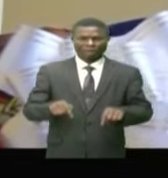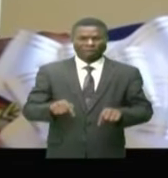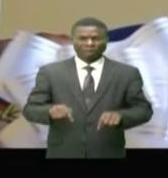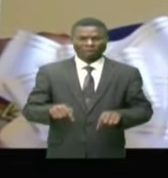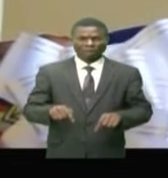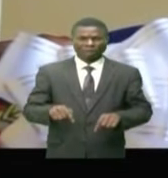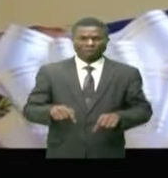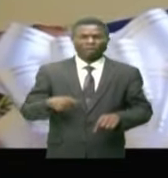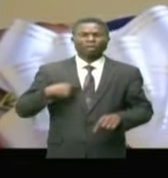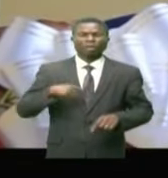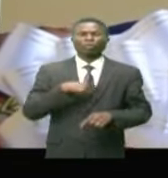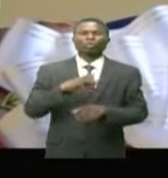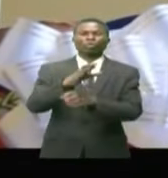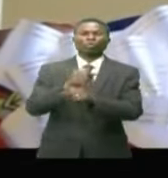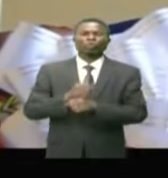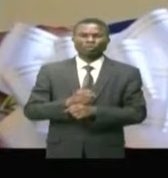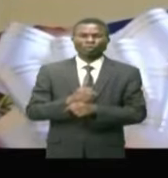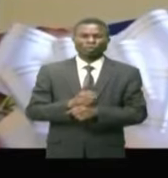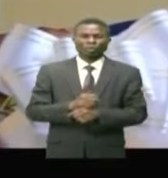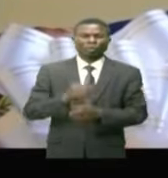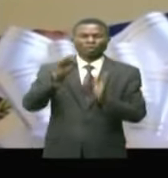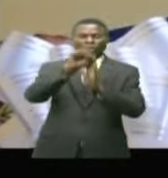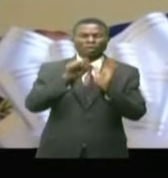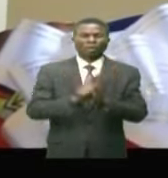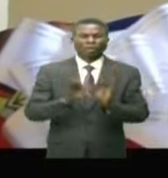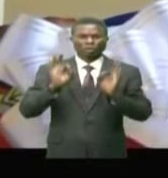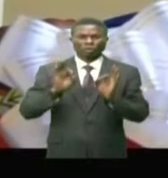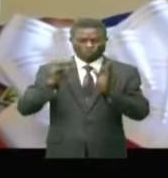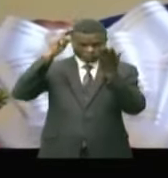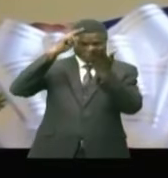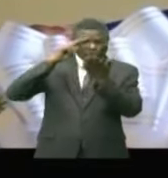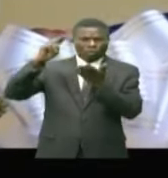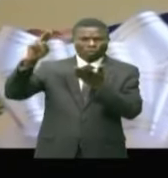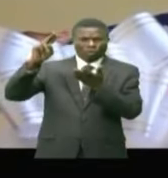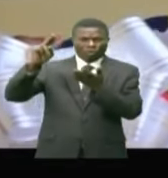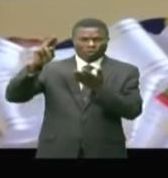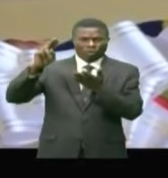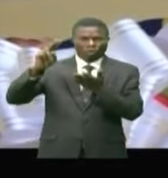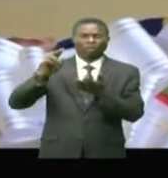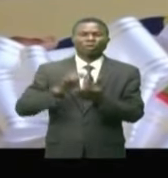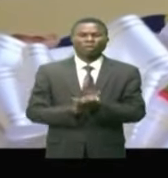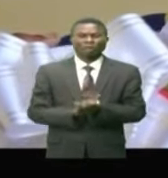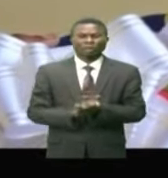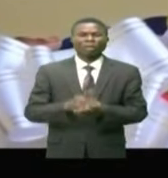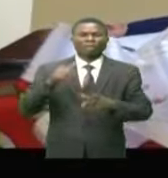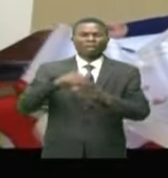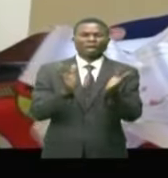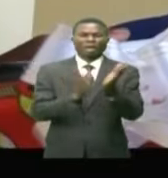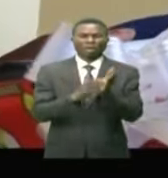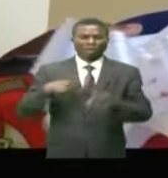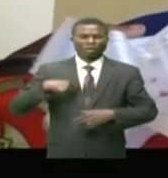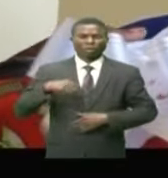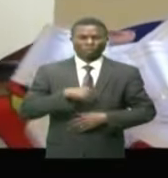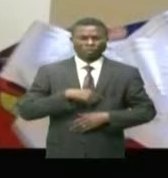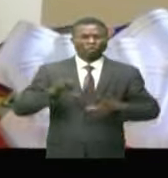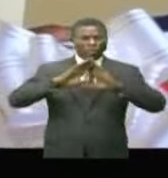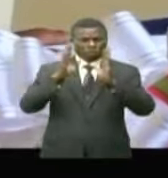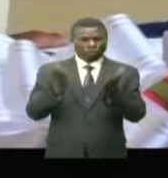avons obtenu le nouveau statut d'université au profit de notre établissement. Et tout